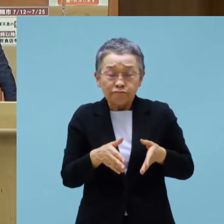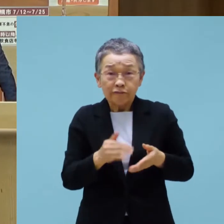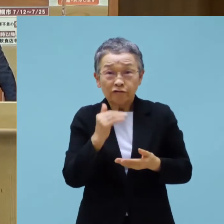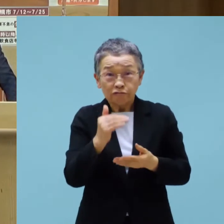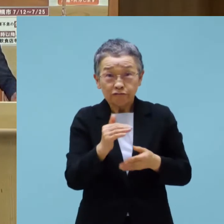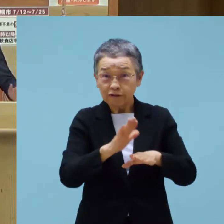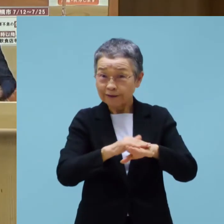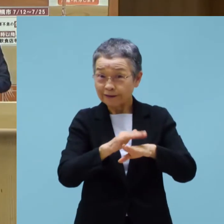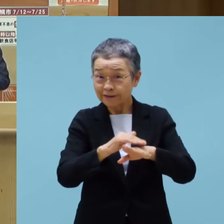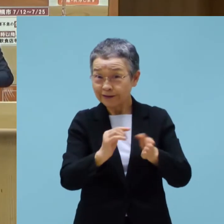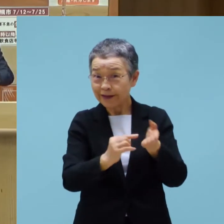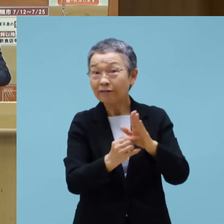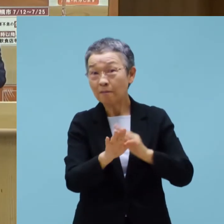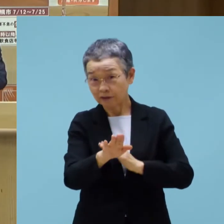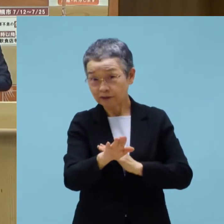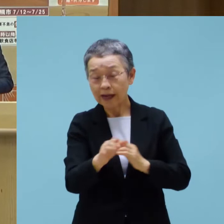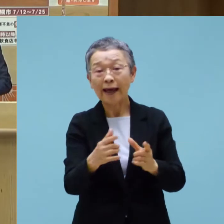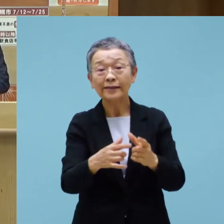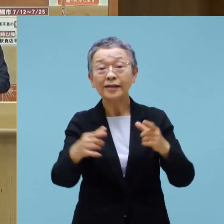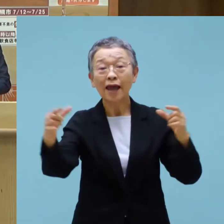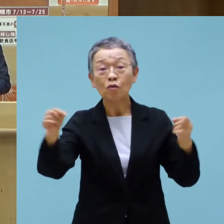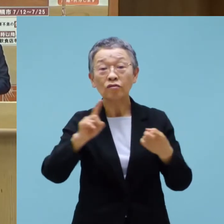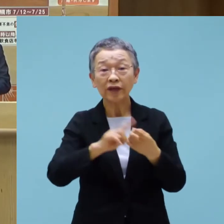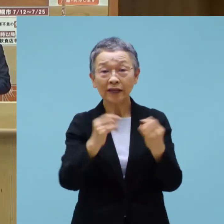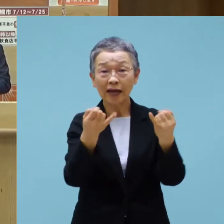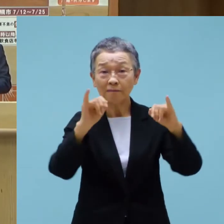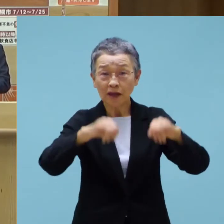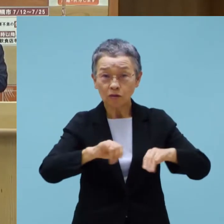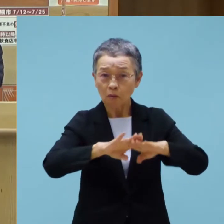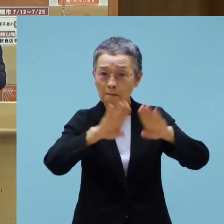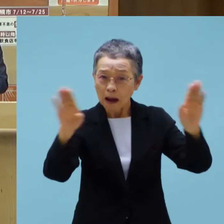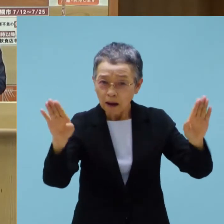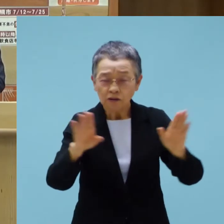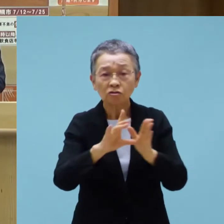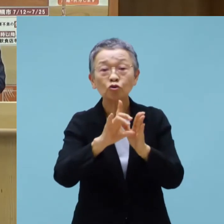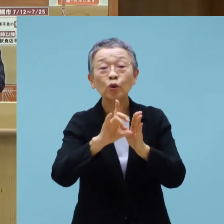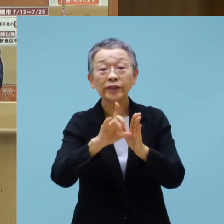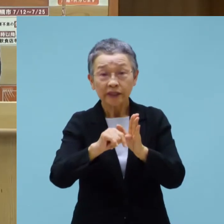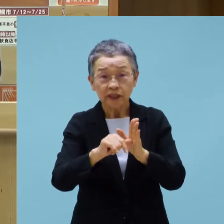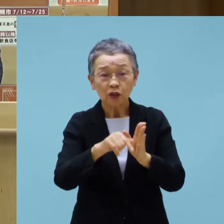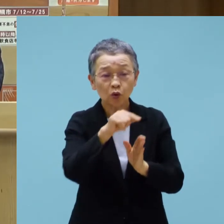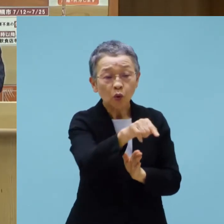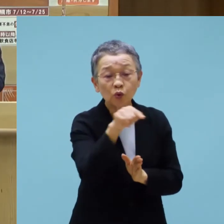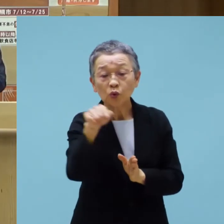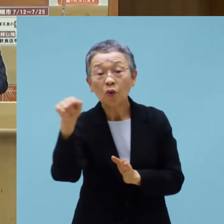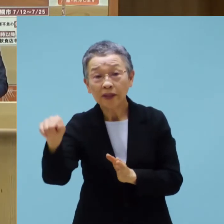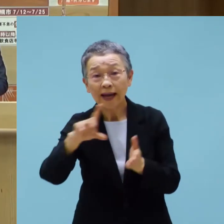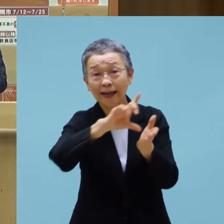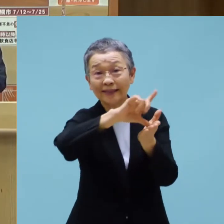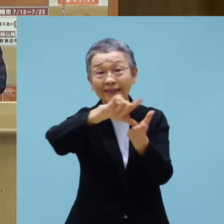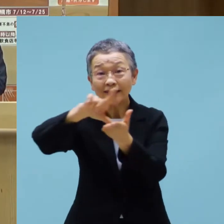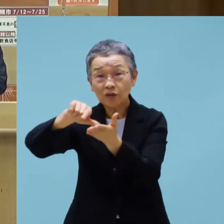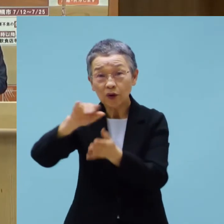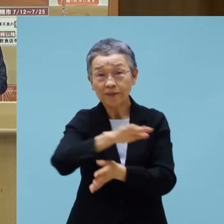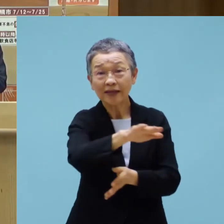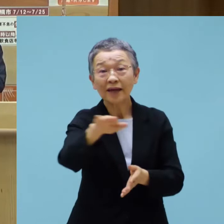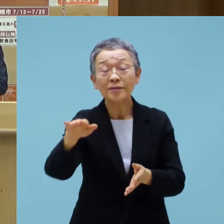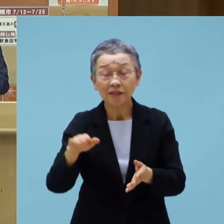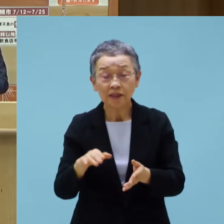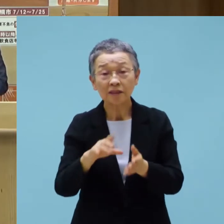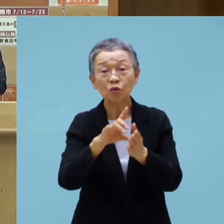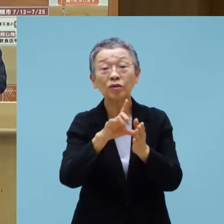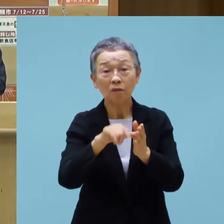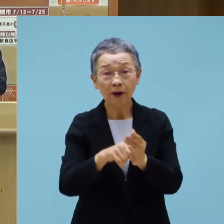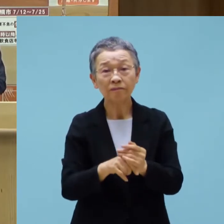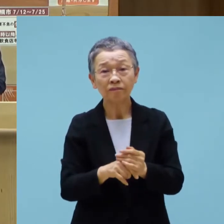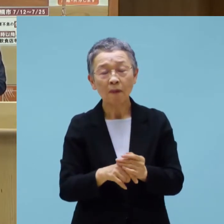ますので、全国的なイベントをやるときにそういった地域の方についてはですね、あの、まあ、そも